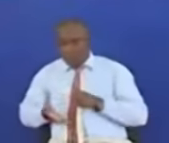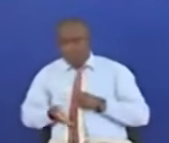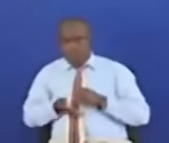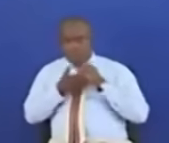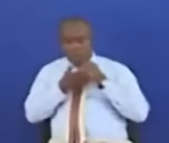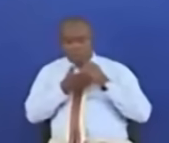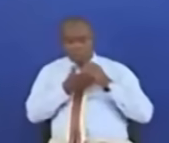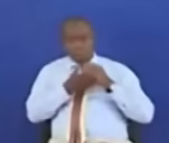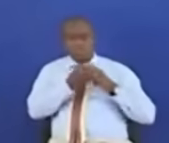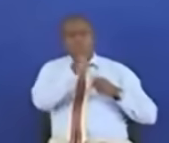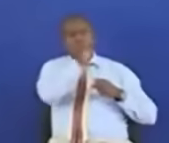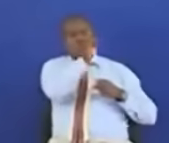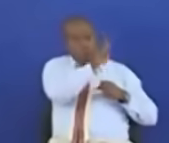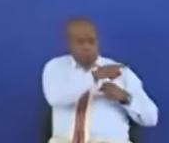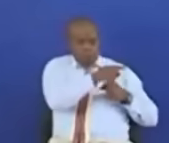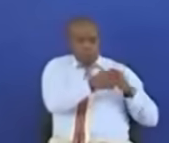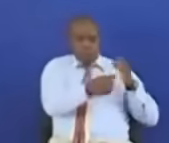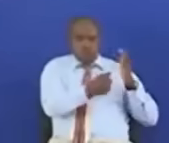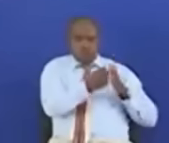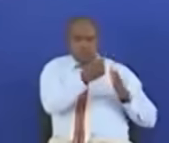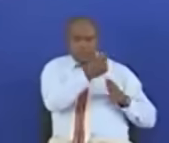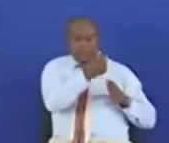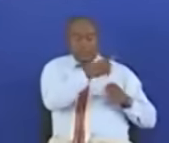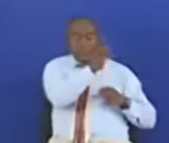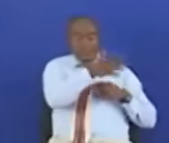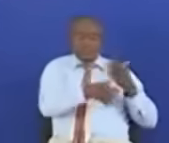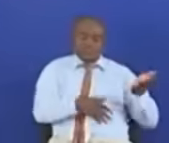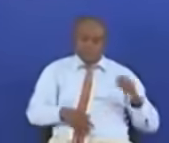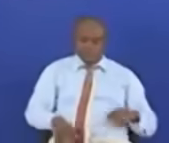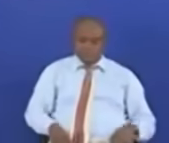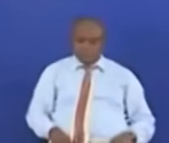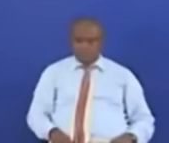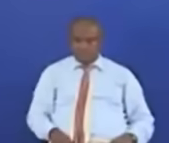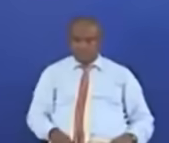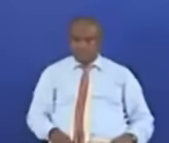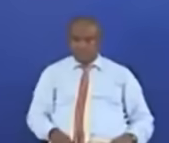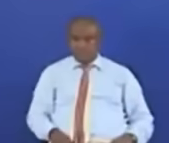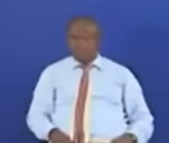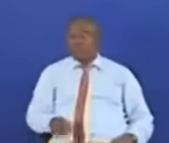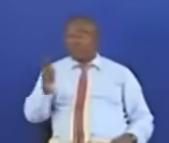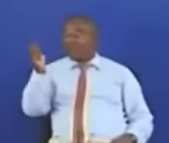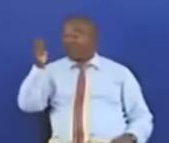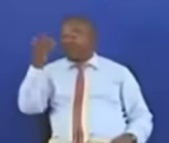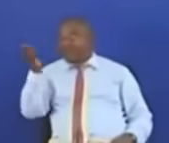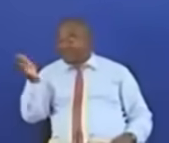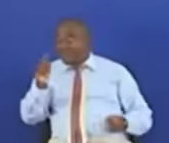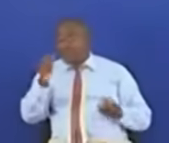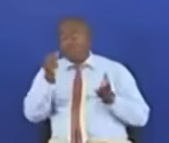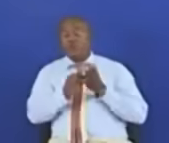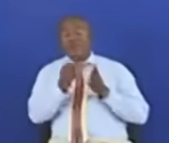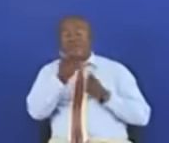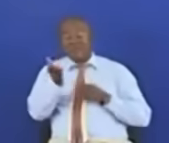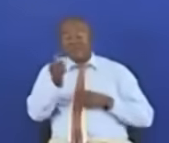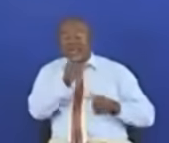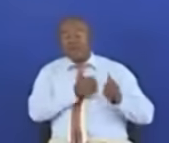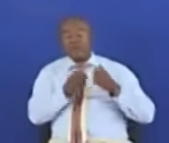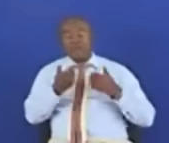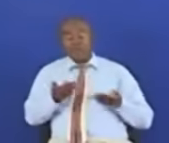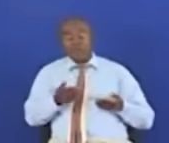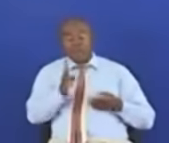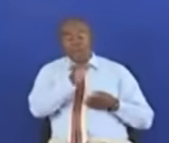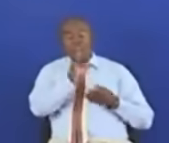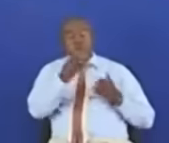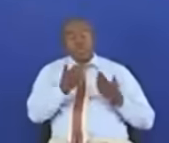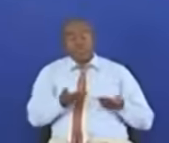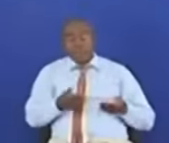atoke upande wa Tanzania Zanzibar. Huioni hiyo Kenya, Uganda, Rwanda, Burundi,